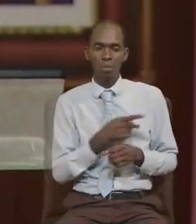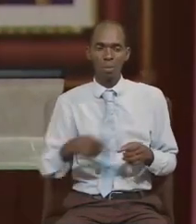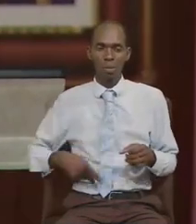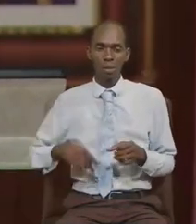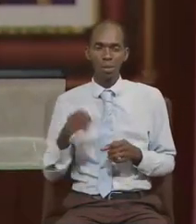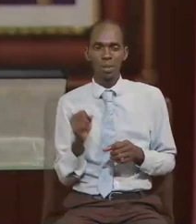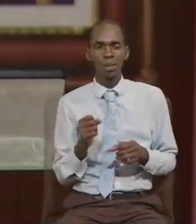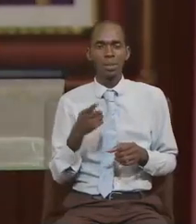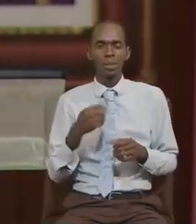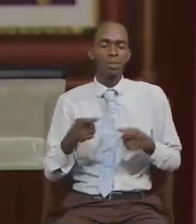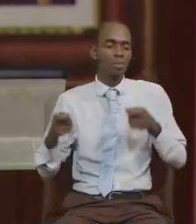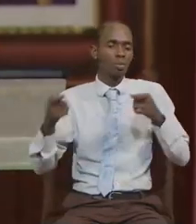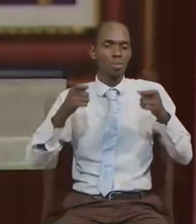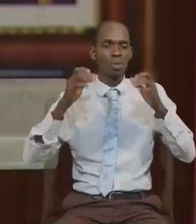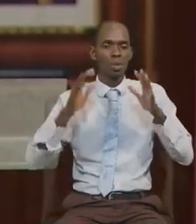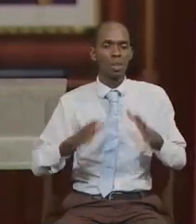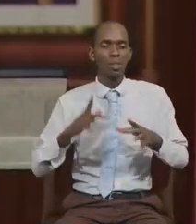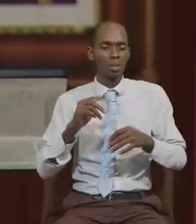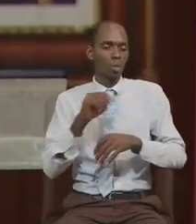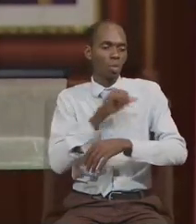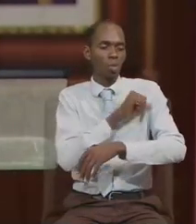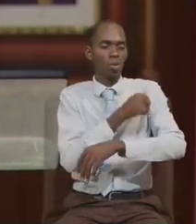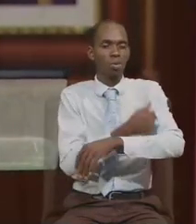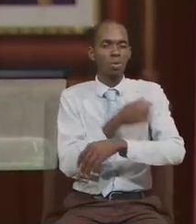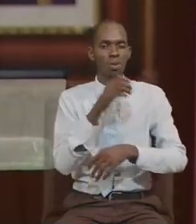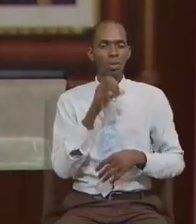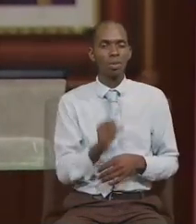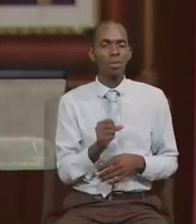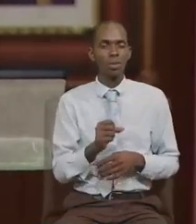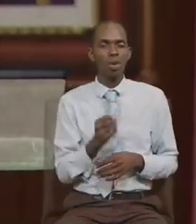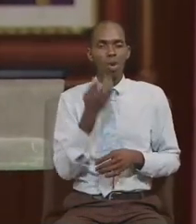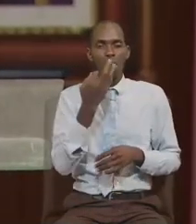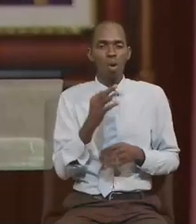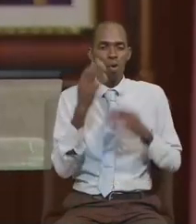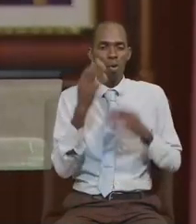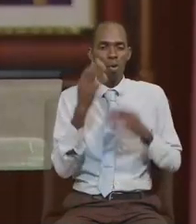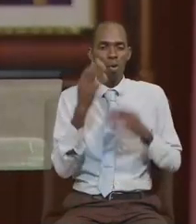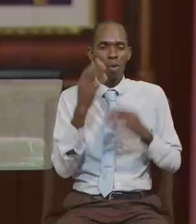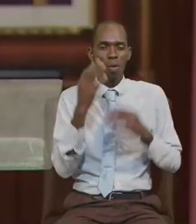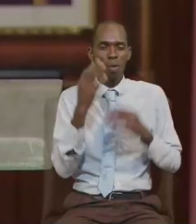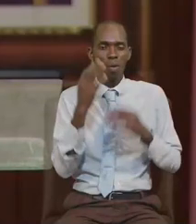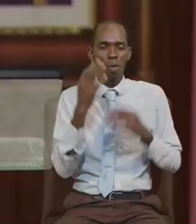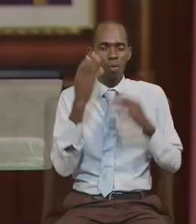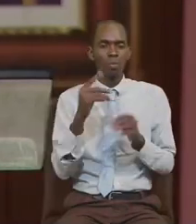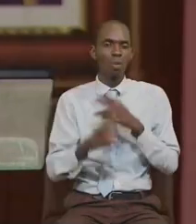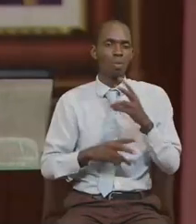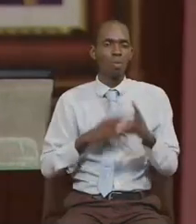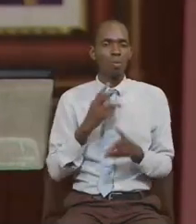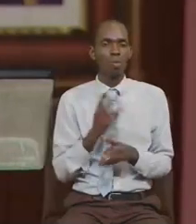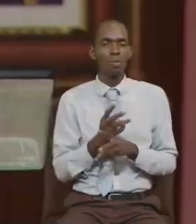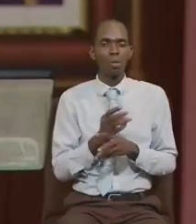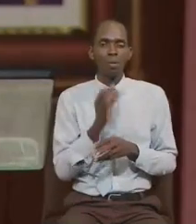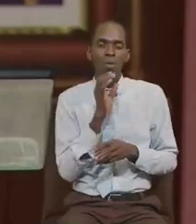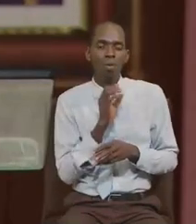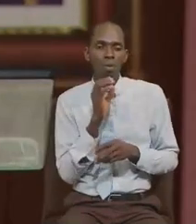les princes, les autorités, les esprits méchants du monde, les puissances occultes